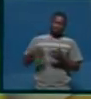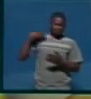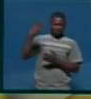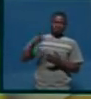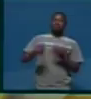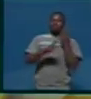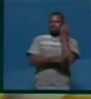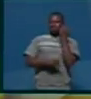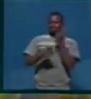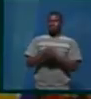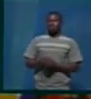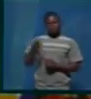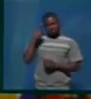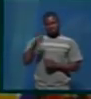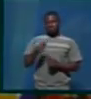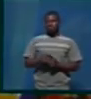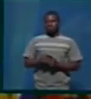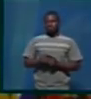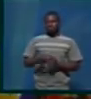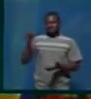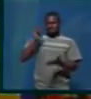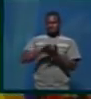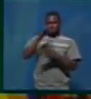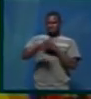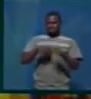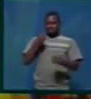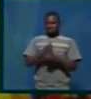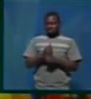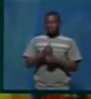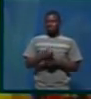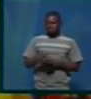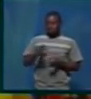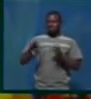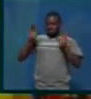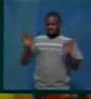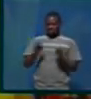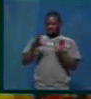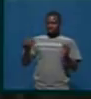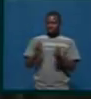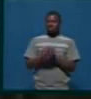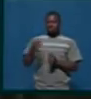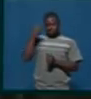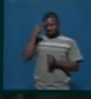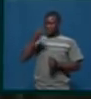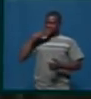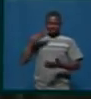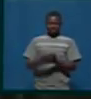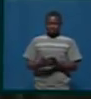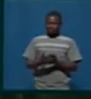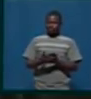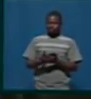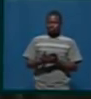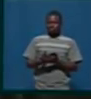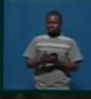les FASO Music Awards. Et cette année, l'événement se tient avec des innovations, les FAMA OFF. L'objectif des FAMA OFF,